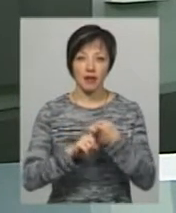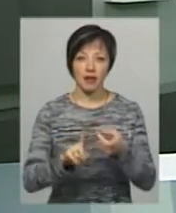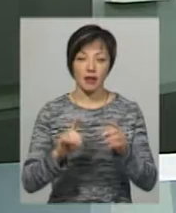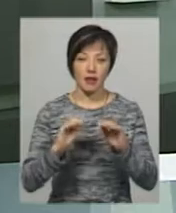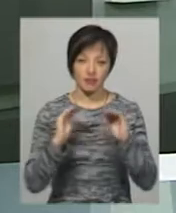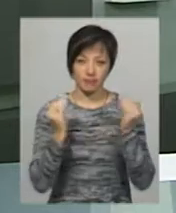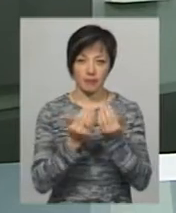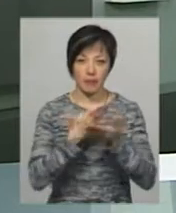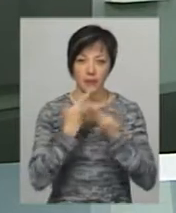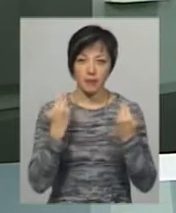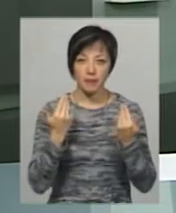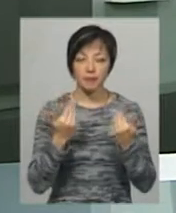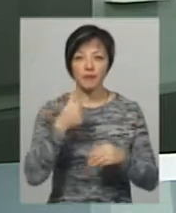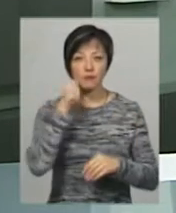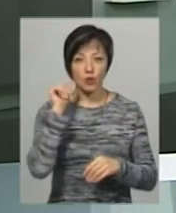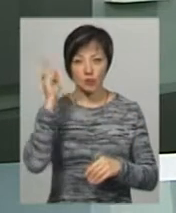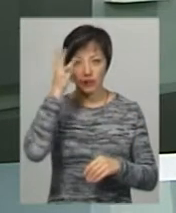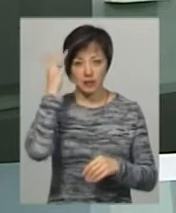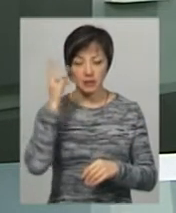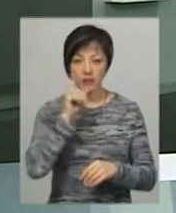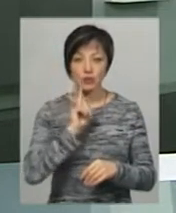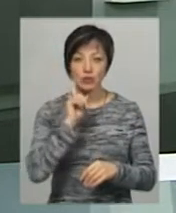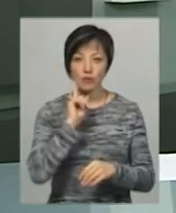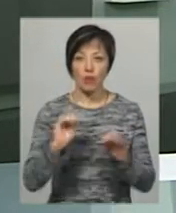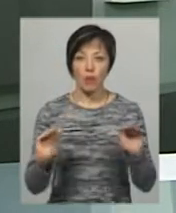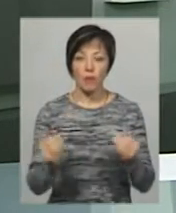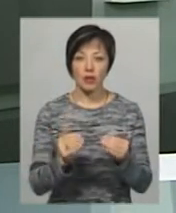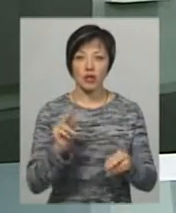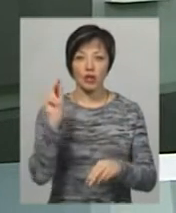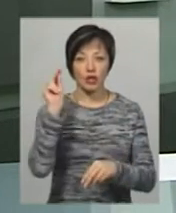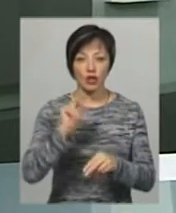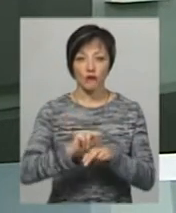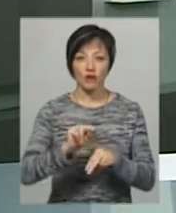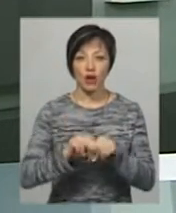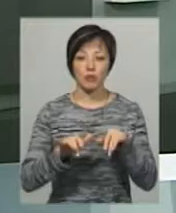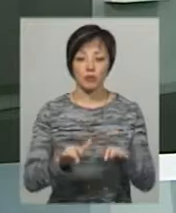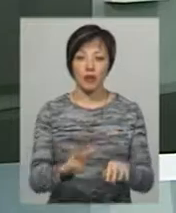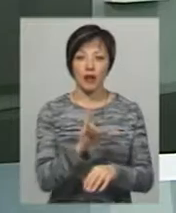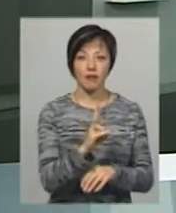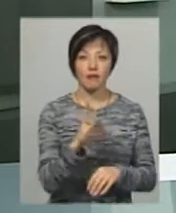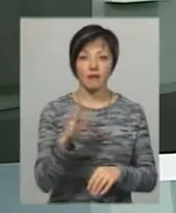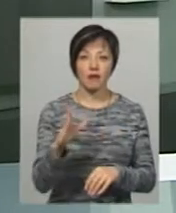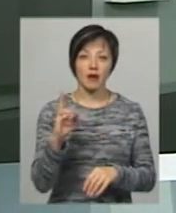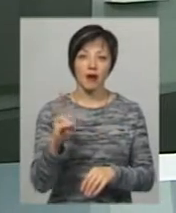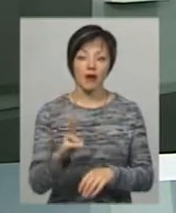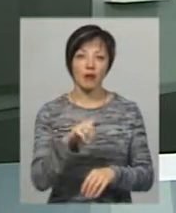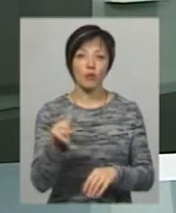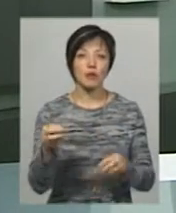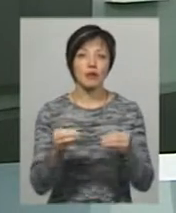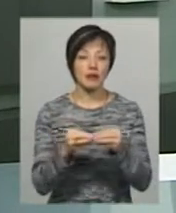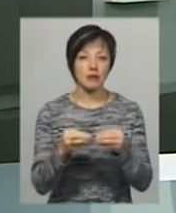інфекції. Нагадаю, вчора у Хмельницькому тимчасово обмежили навчальний процес у навчально-виховному комплексі номер